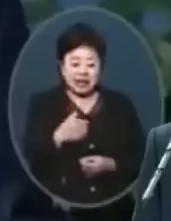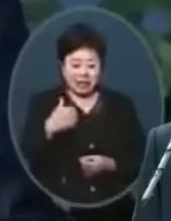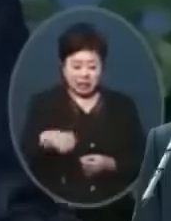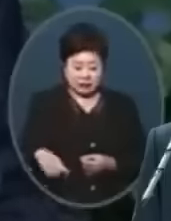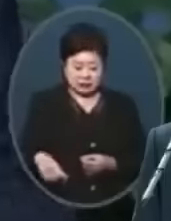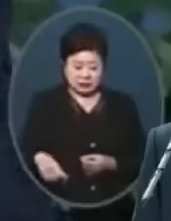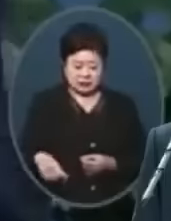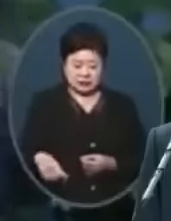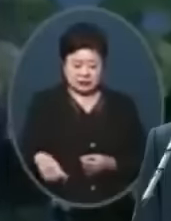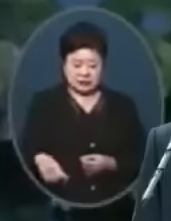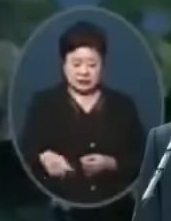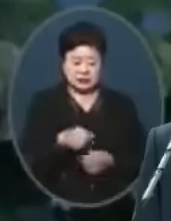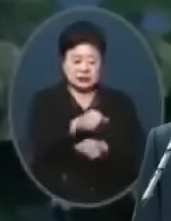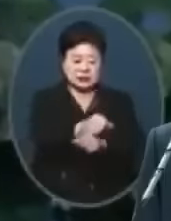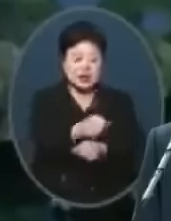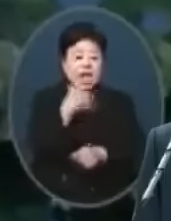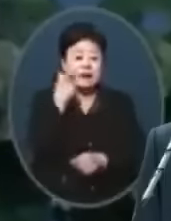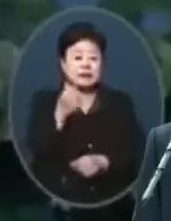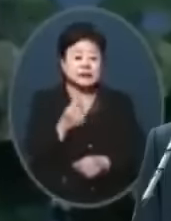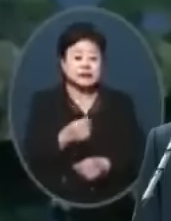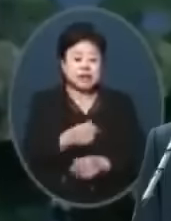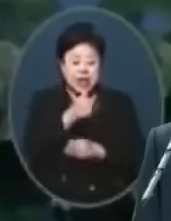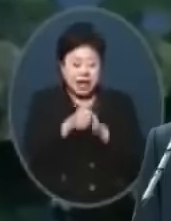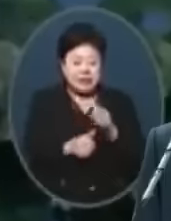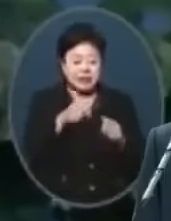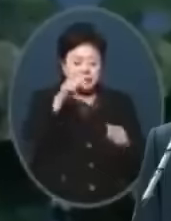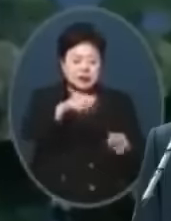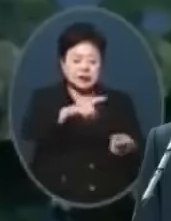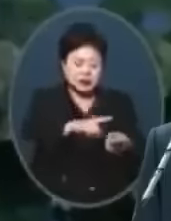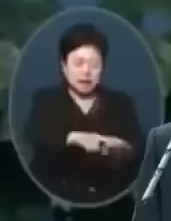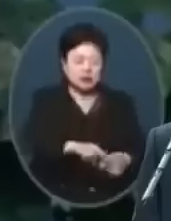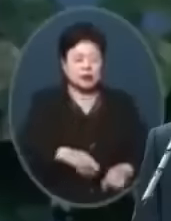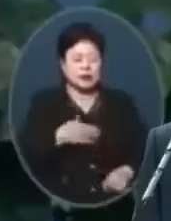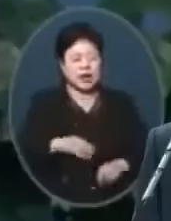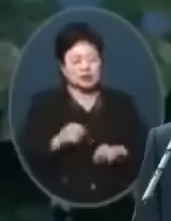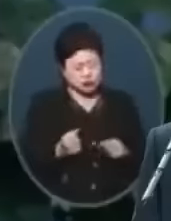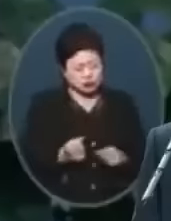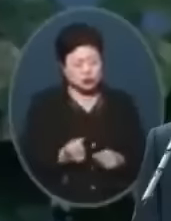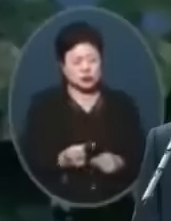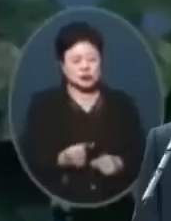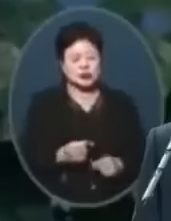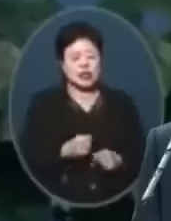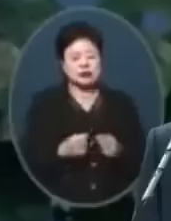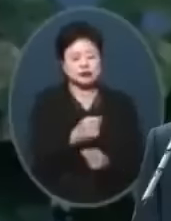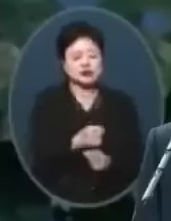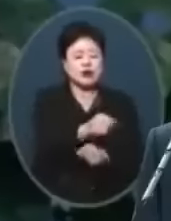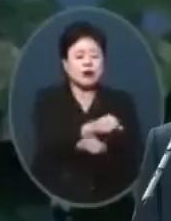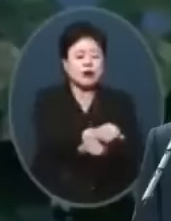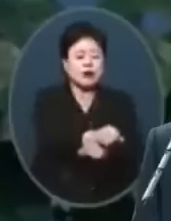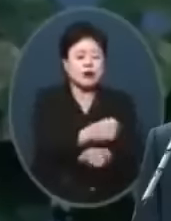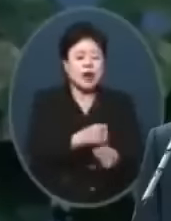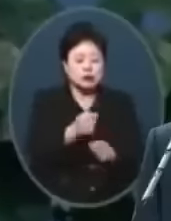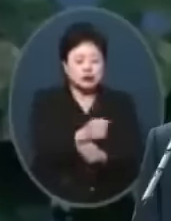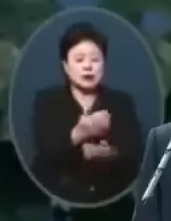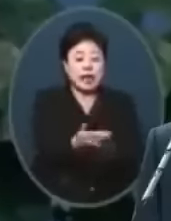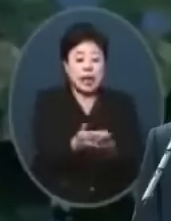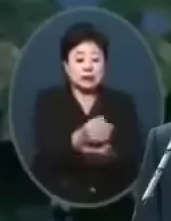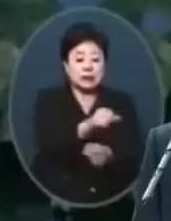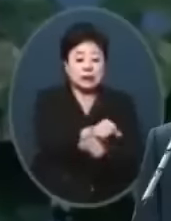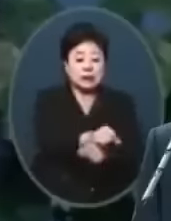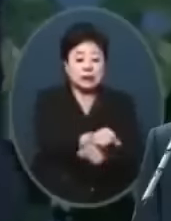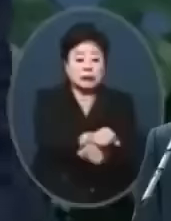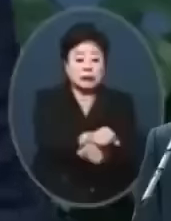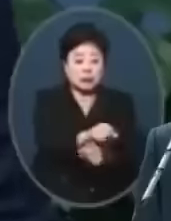이삭이 아버지, 하나님이 아버지께 말씀하셨으니 하나님께 순종해줘. 묶으십시오.